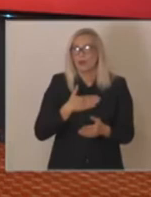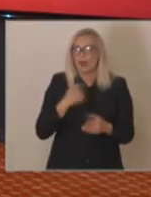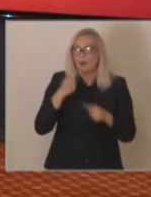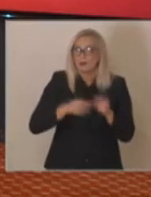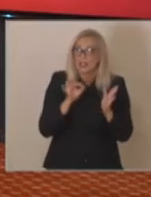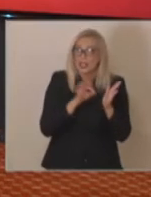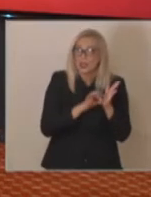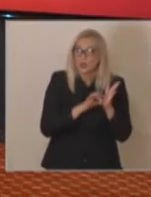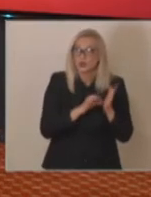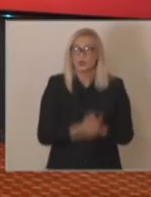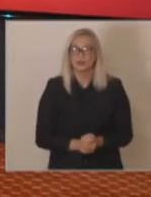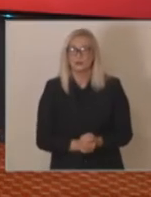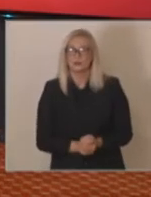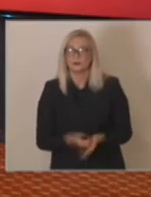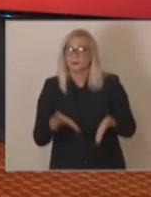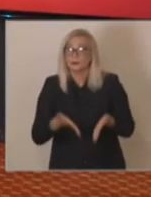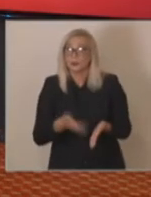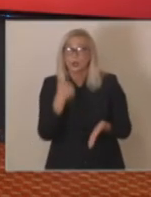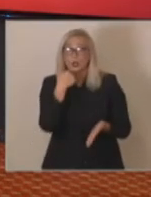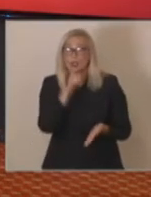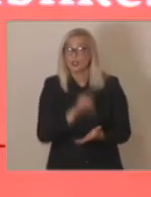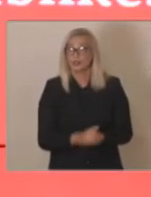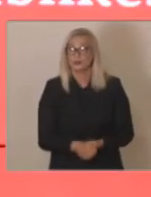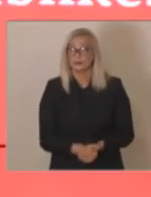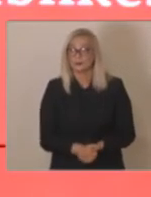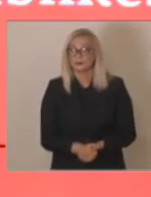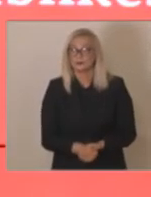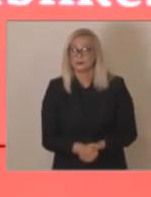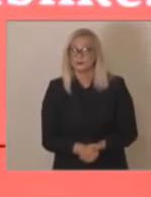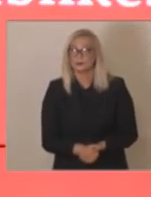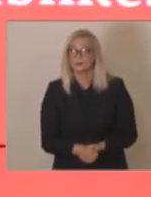точка е тоа што